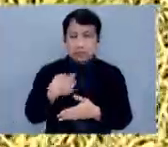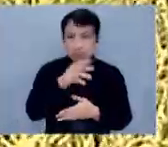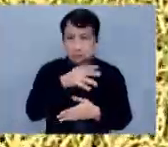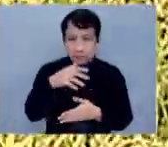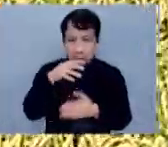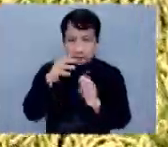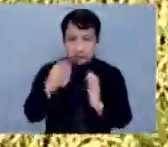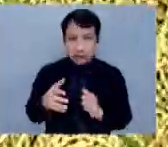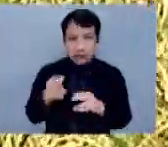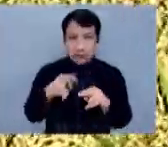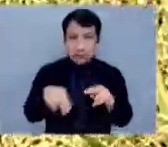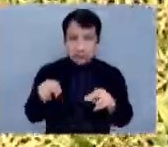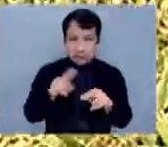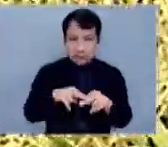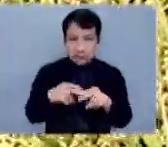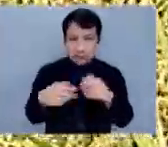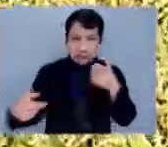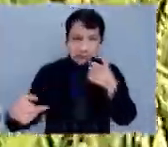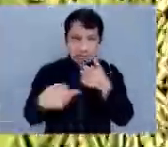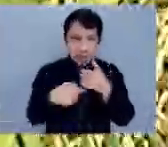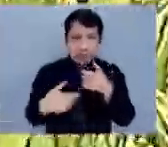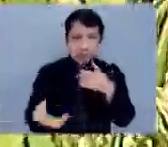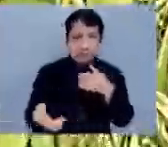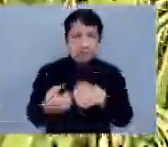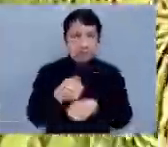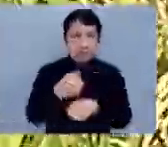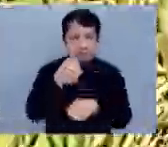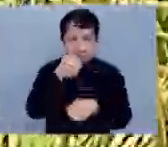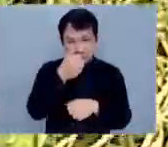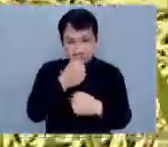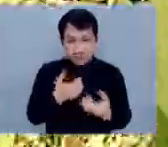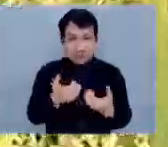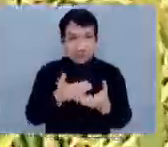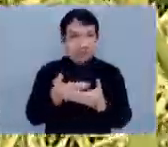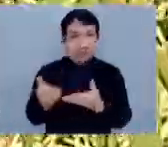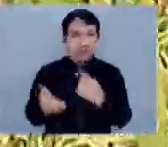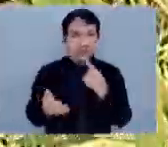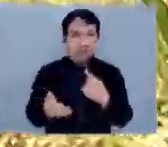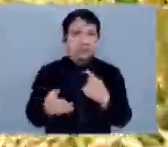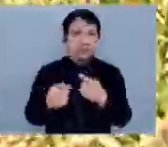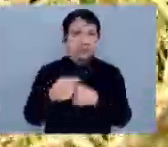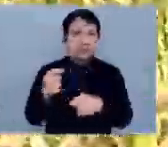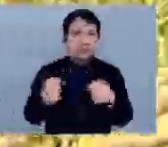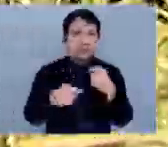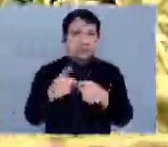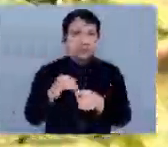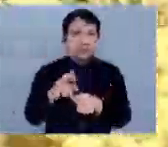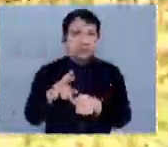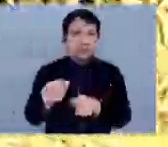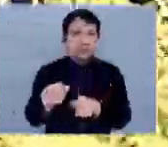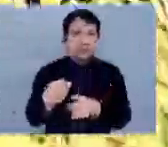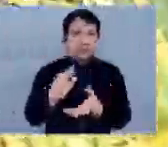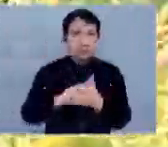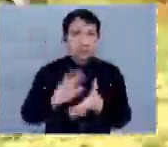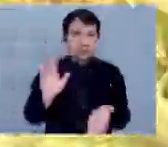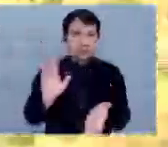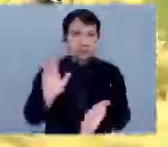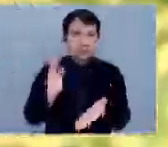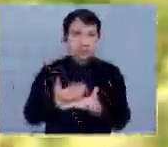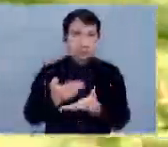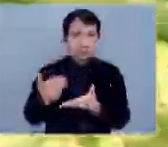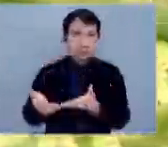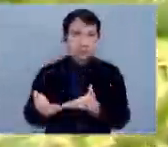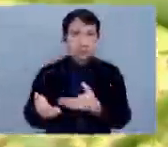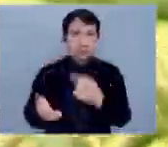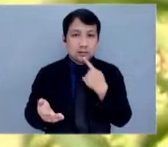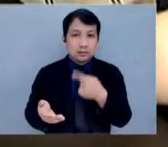madagdagan ng stock nila. Ang problema, nauunahan sila ng mga trader dahil mas mahal nilang binibili ang mga palay